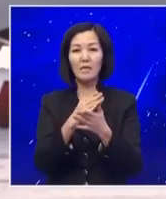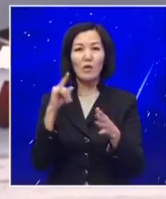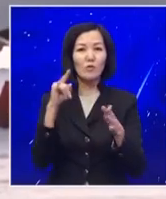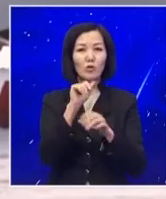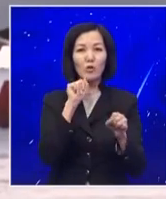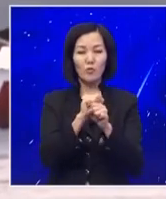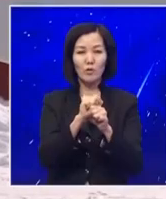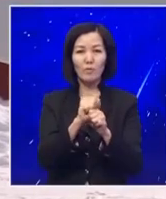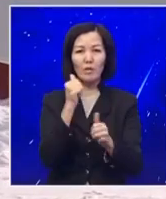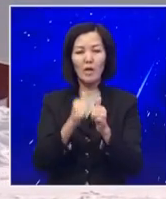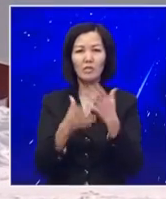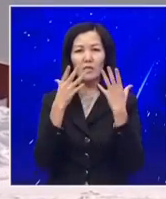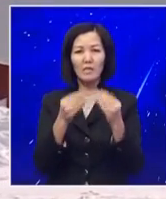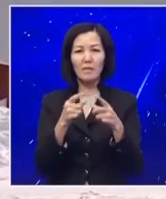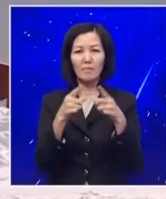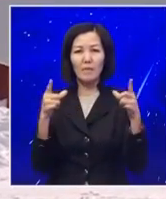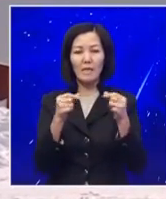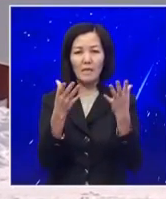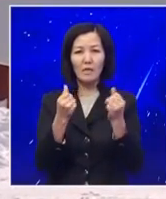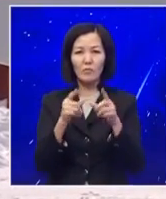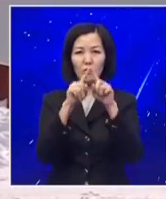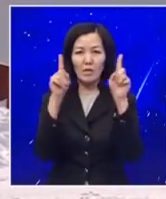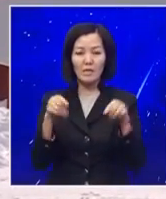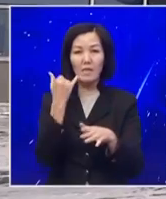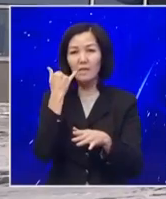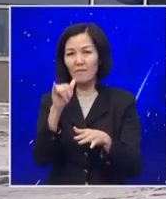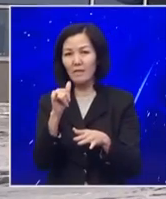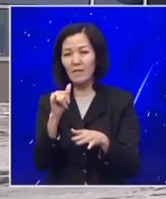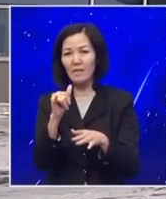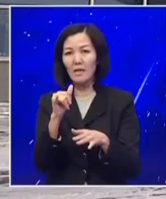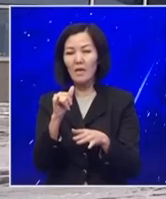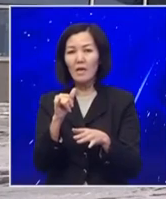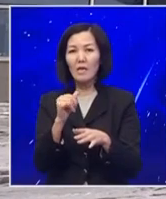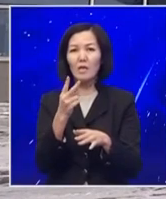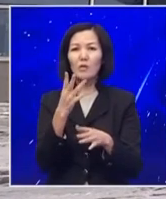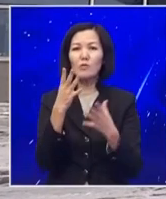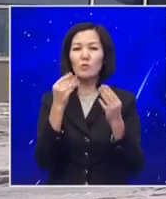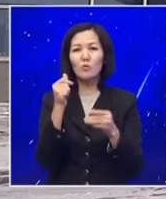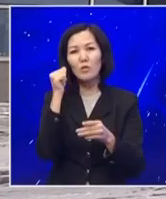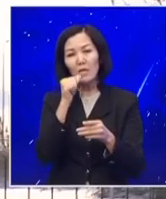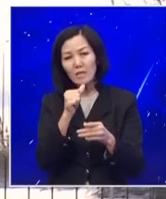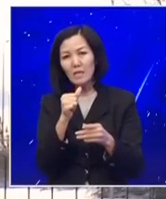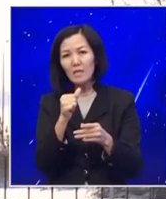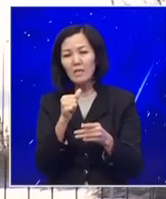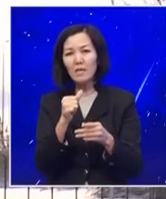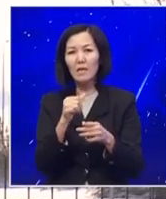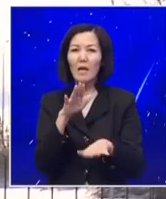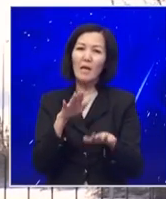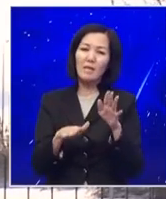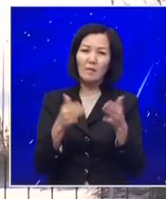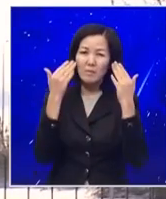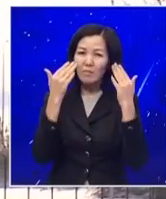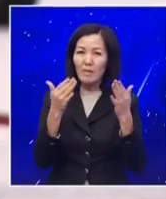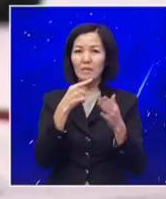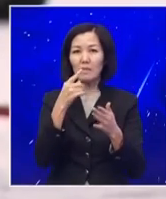жатыр. Күн сайын билет алу үшін тұрғындар әуе кассаларына хабарласады, естейтіні бір жауап: ертең хабарласыңыз, немесе әлі